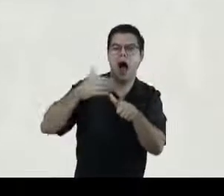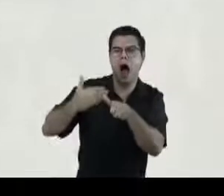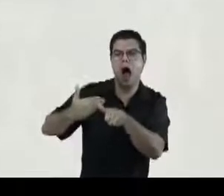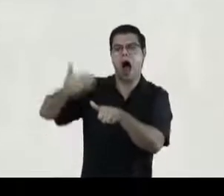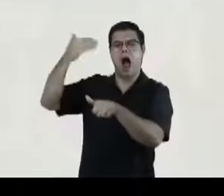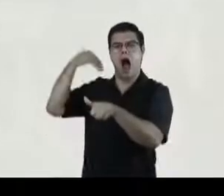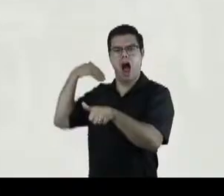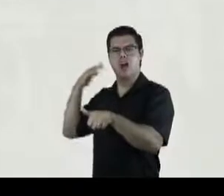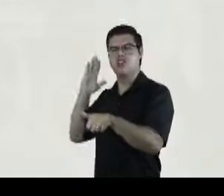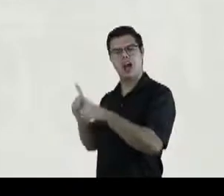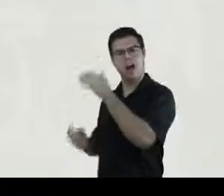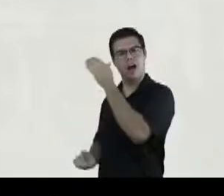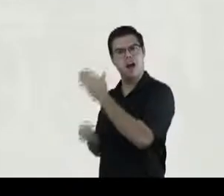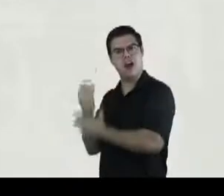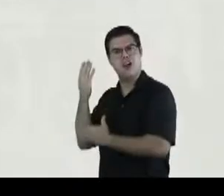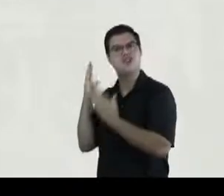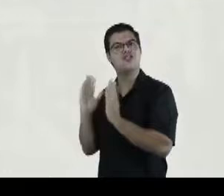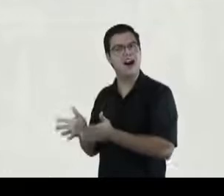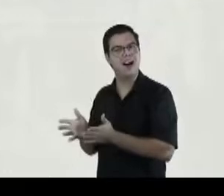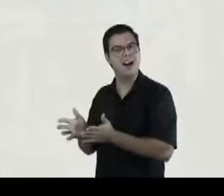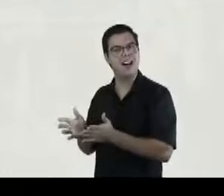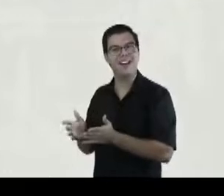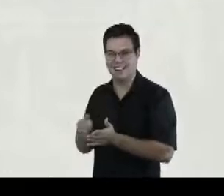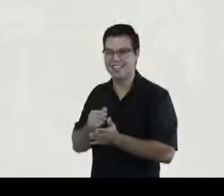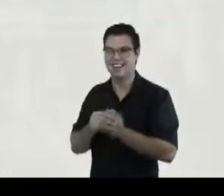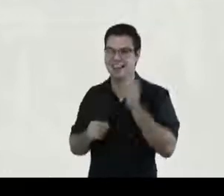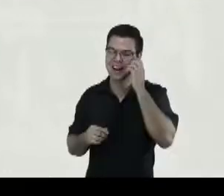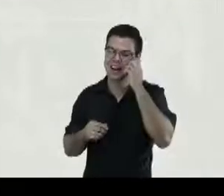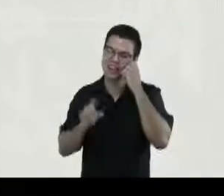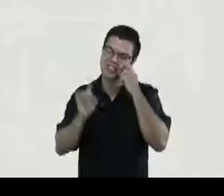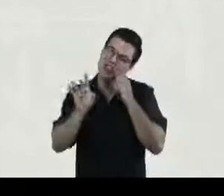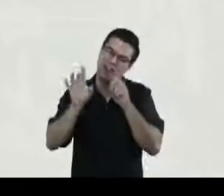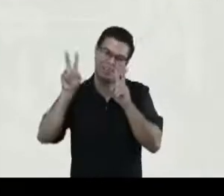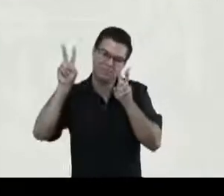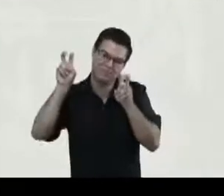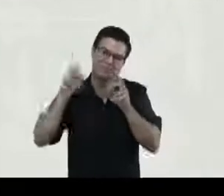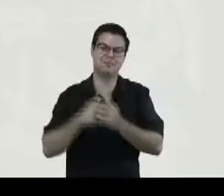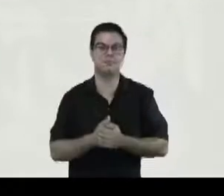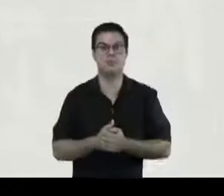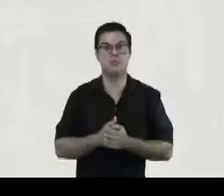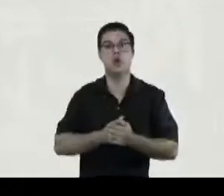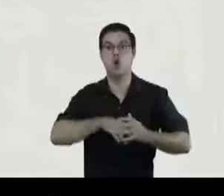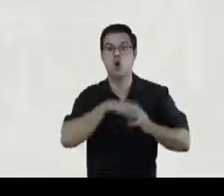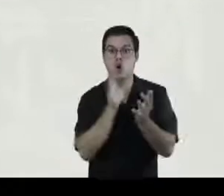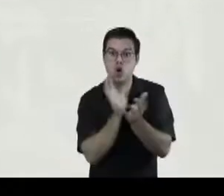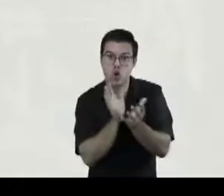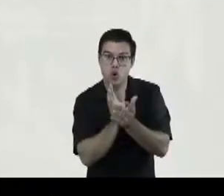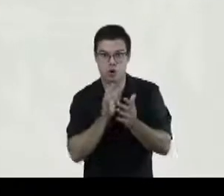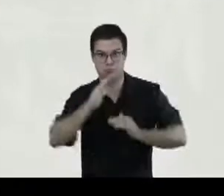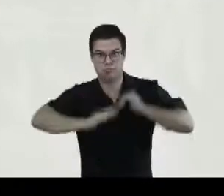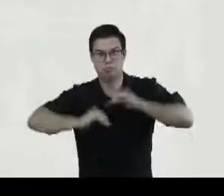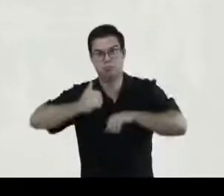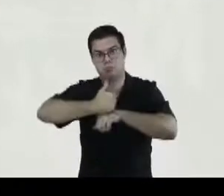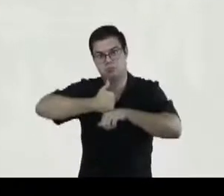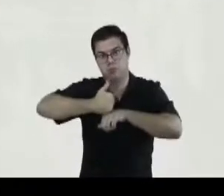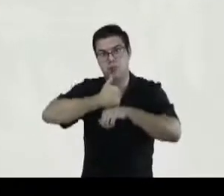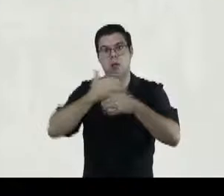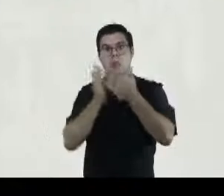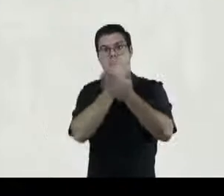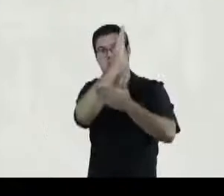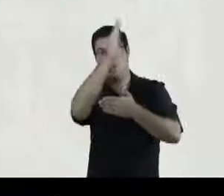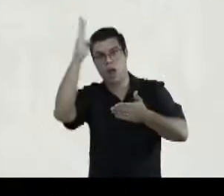Les bibliothécaires comme les bibliographes ont pris, particulièrement au XXe siècle, deux